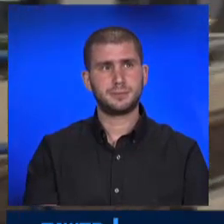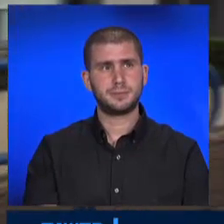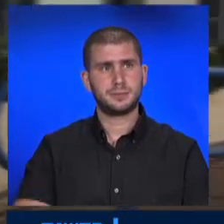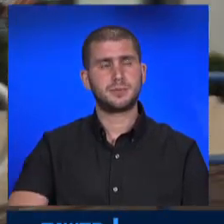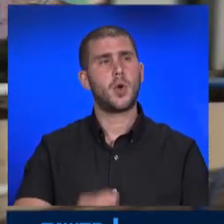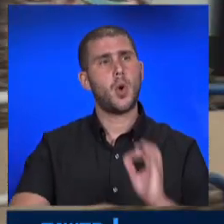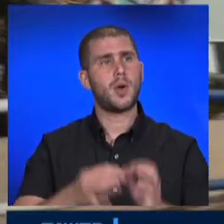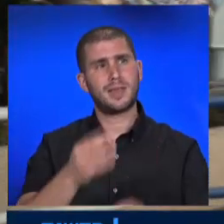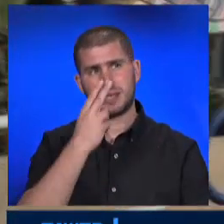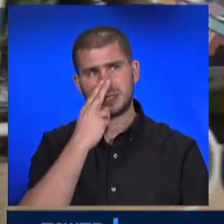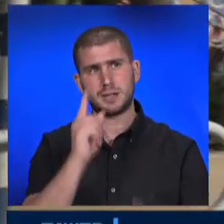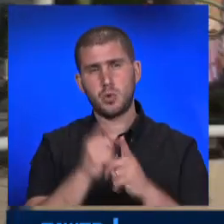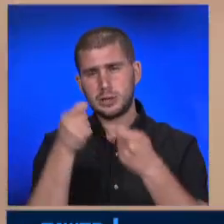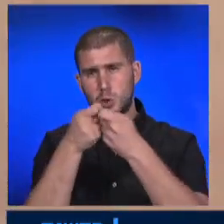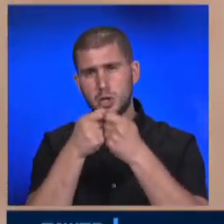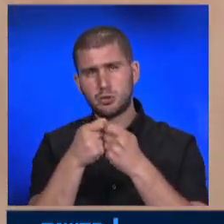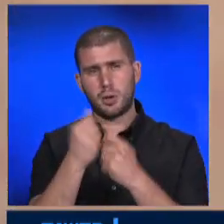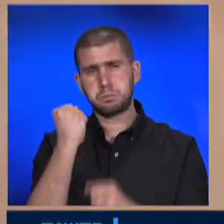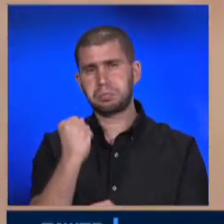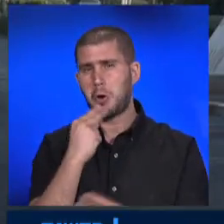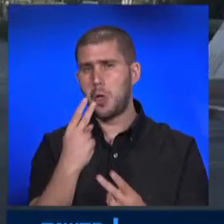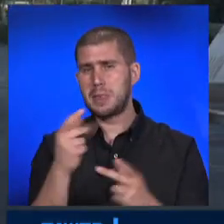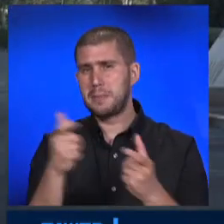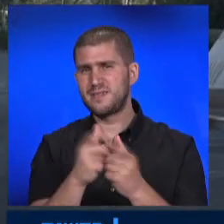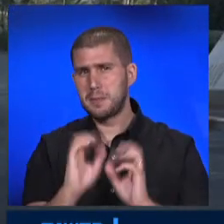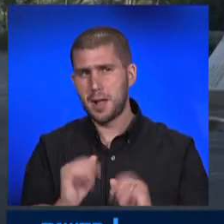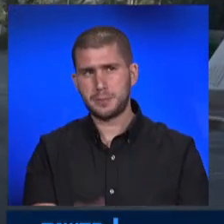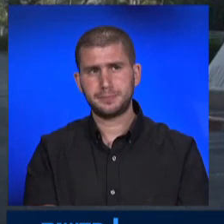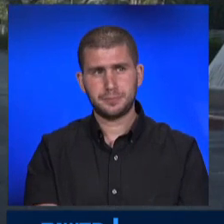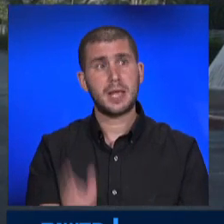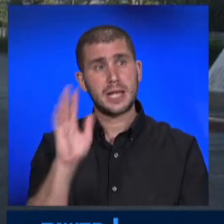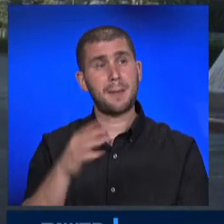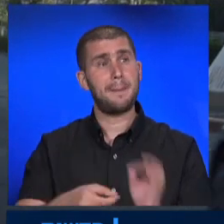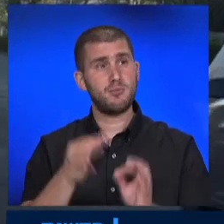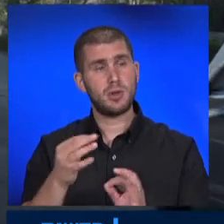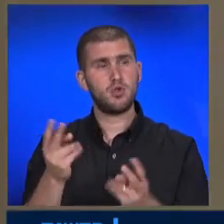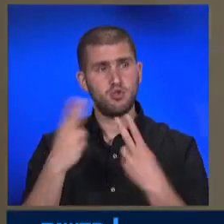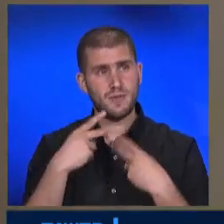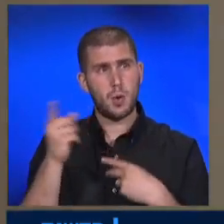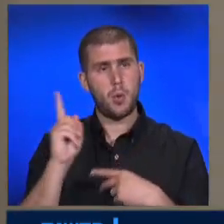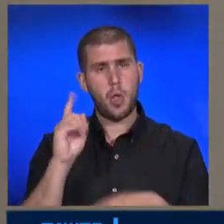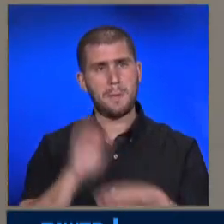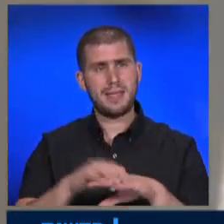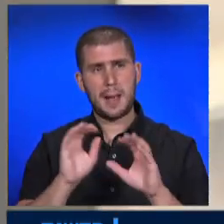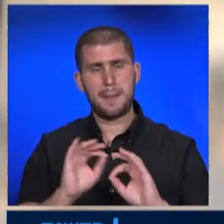עבודים ניסתה ליצור קשר איתם, לא עונים בחברה. גם בית המשפט יחזיר לתשובה שהוא לא מאתר